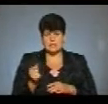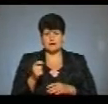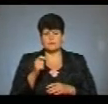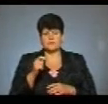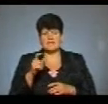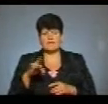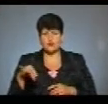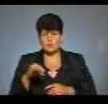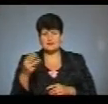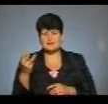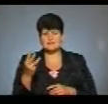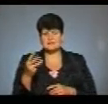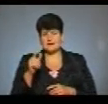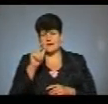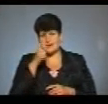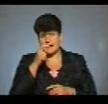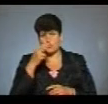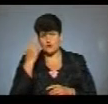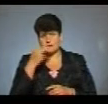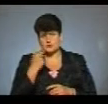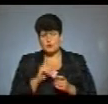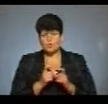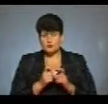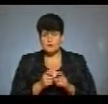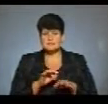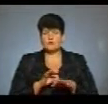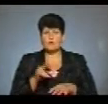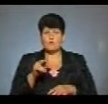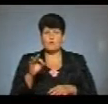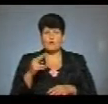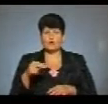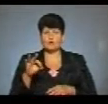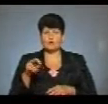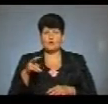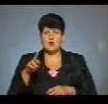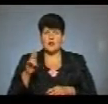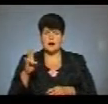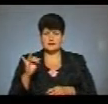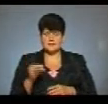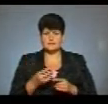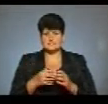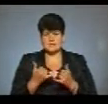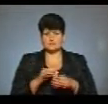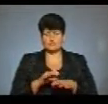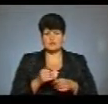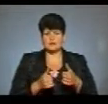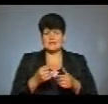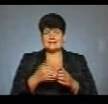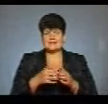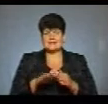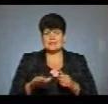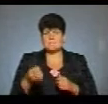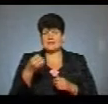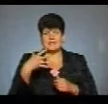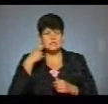Турнір відбувається в Подолянах у Тернополі. Сьогодні у програмі командні змагання серед юнаків 15 років. Кожен гравець